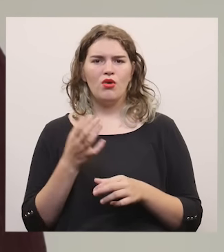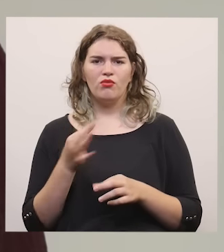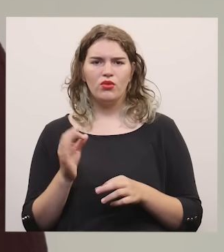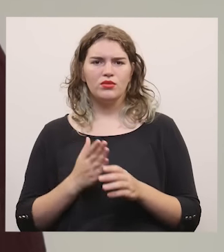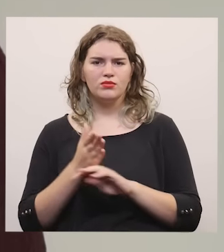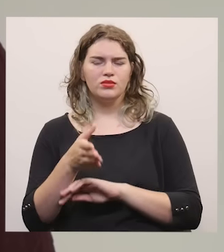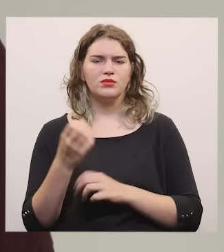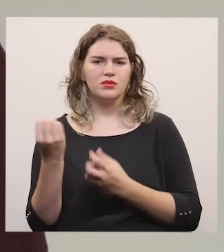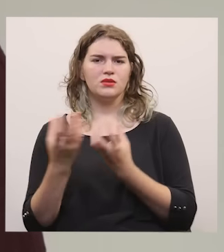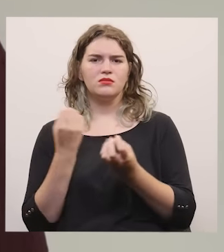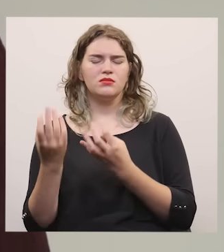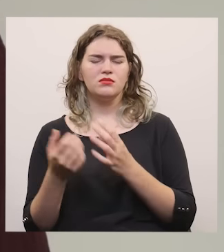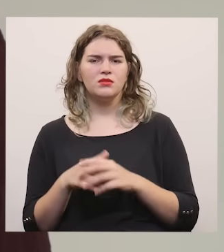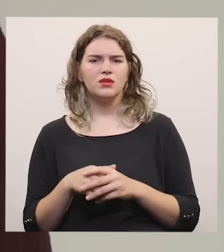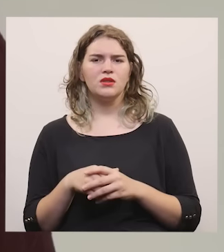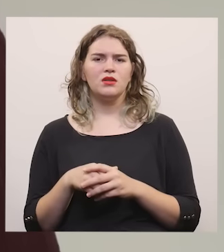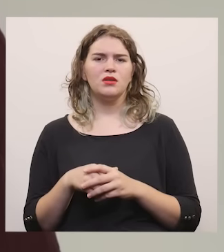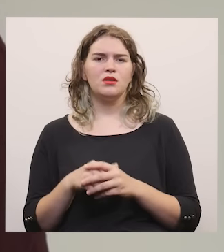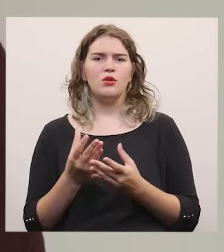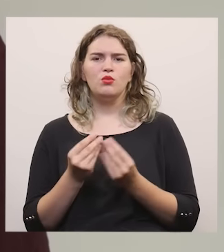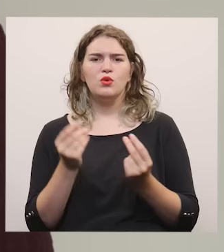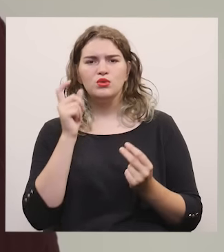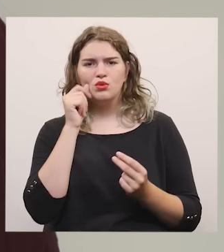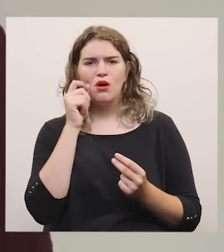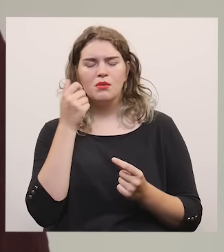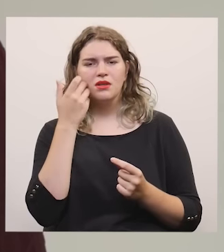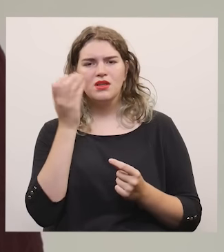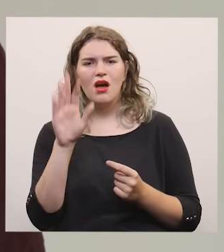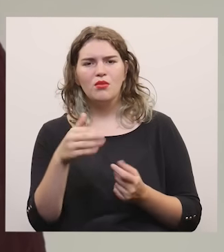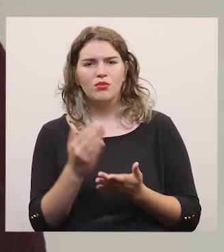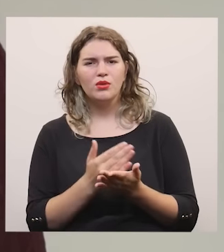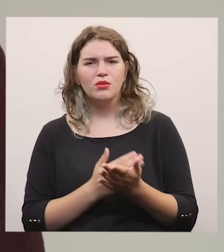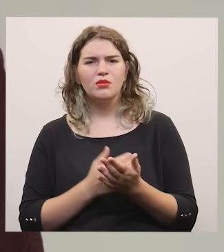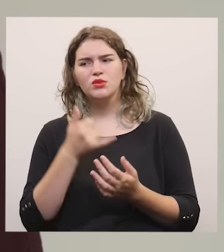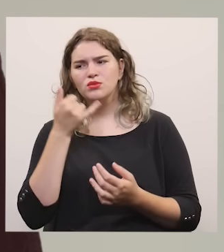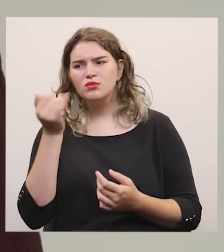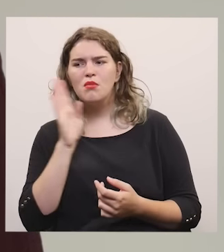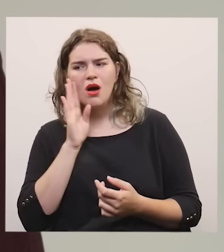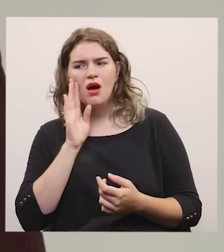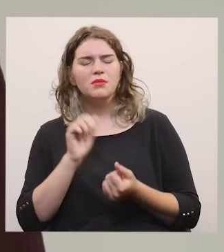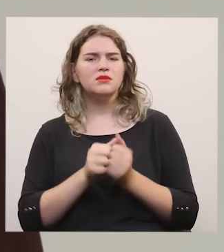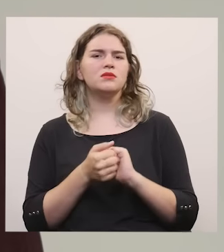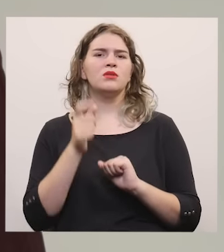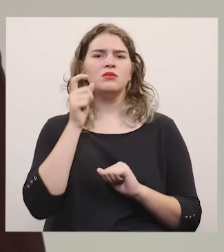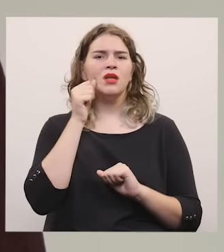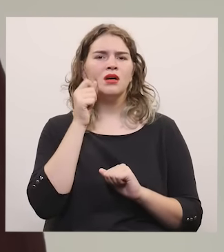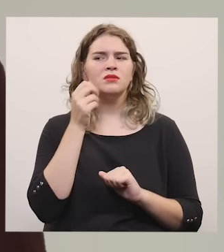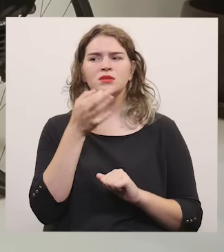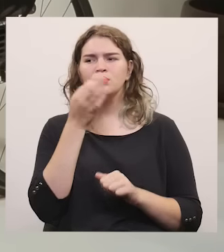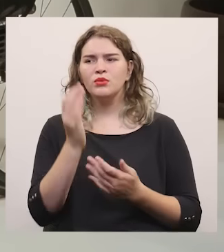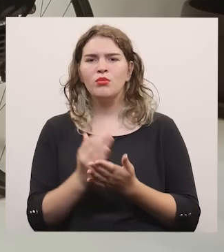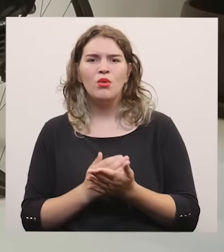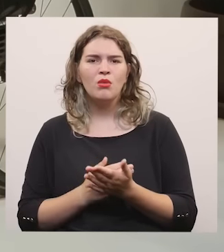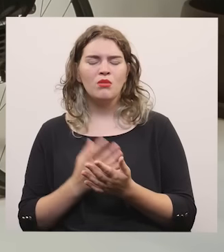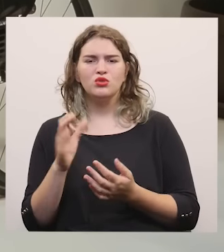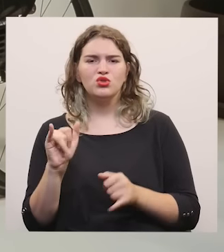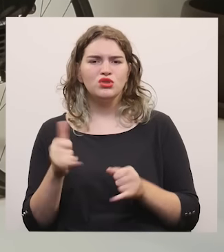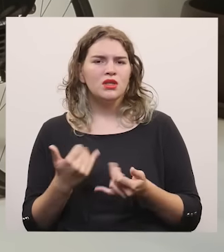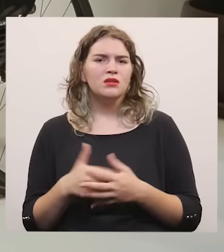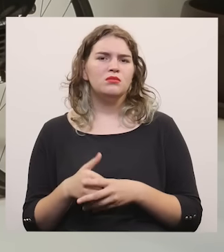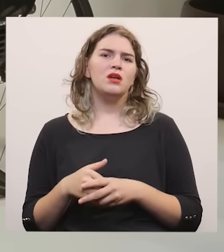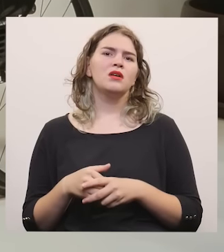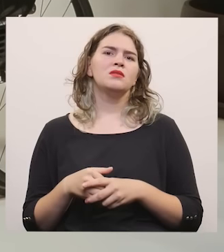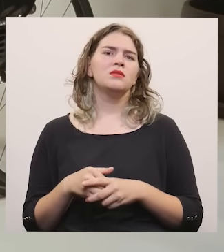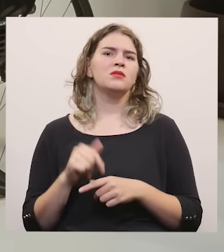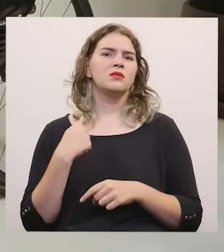voie să urc în ambulanță și dacă mă credeți, nu știu, majoritatea oamenilor când avem o problemă, poate suni mama, tata sau să le spui problema pe care uite ce am pățit